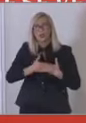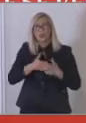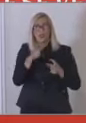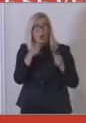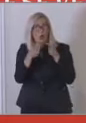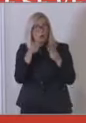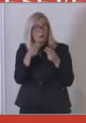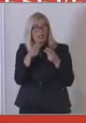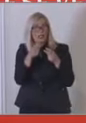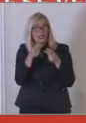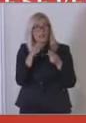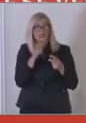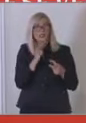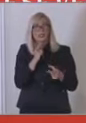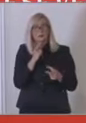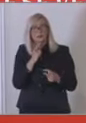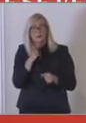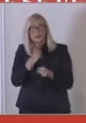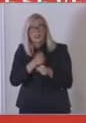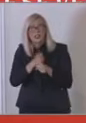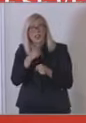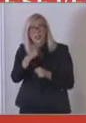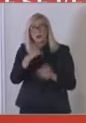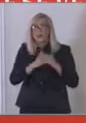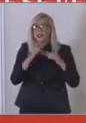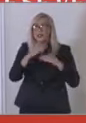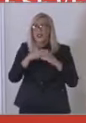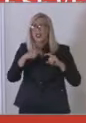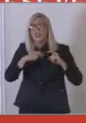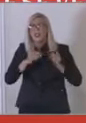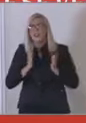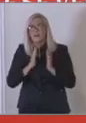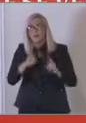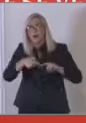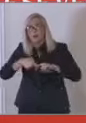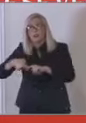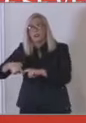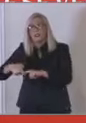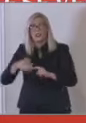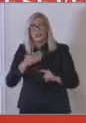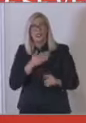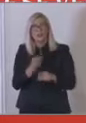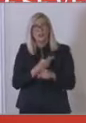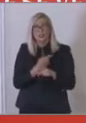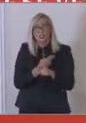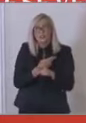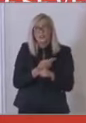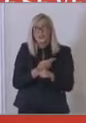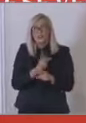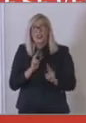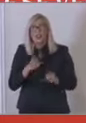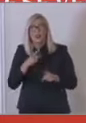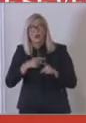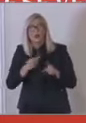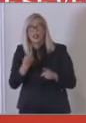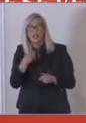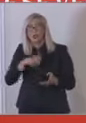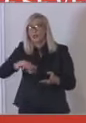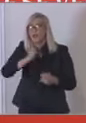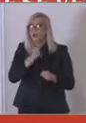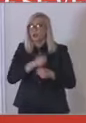dhe komunikimin, fuqishëm punohet për intensifikimin e lidhjes infrastrukturore të vendeve tona si